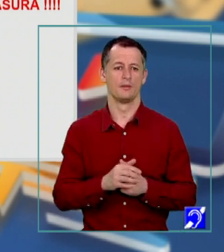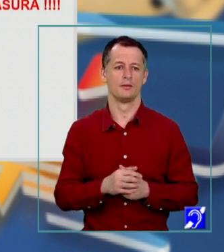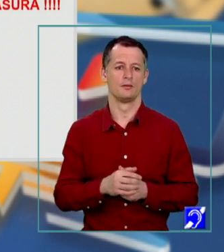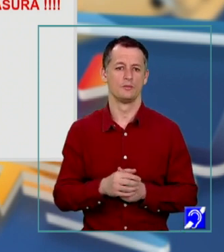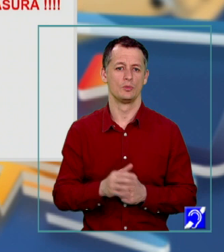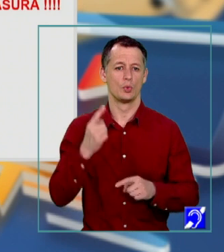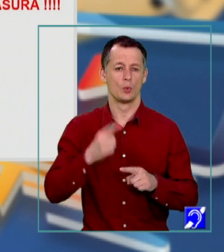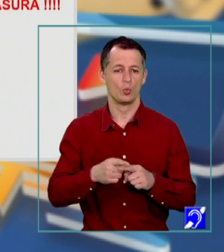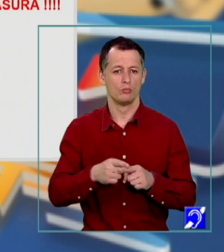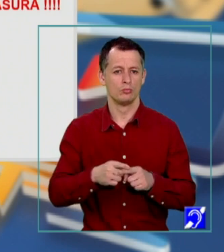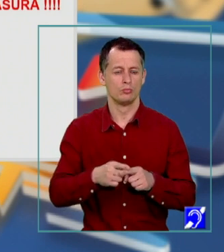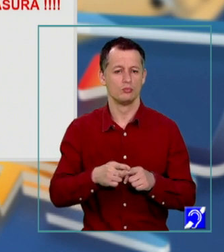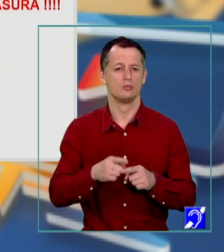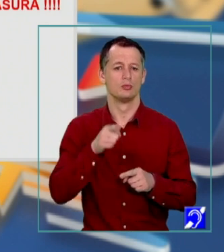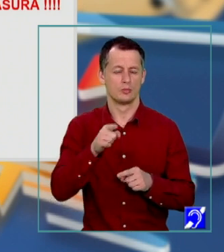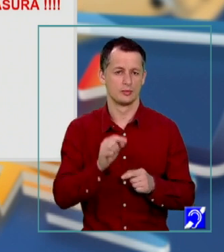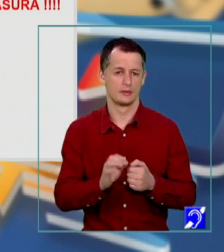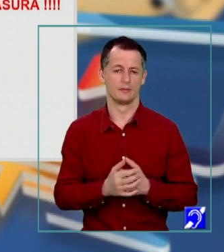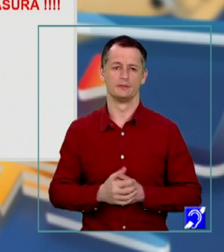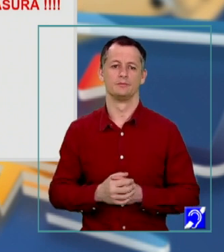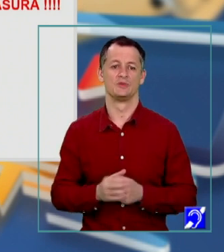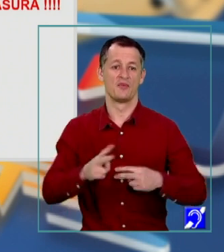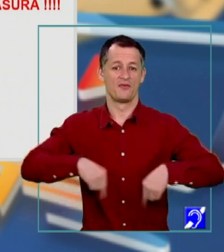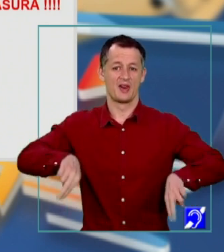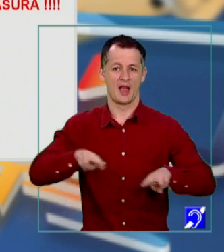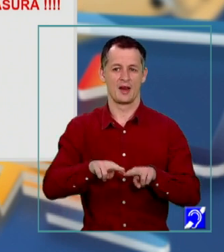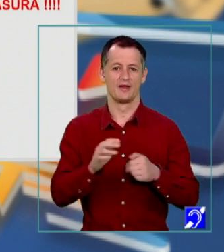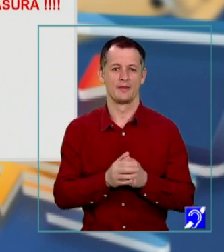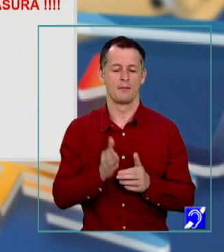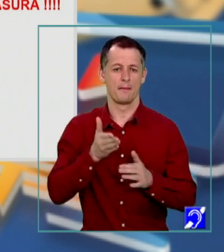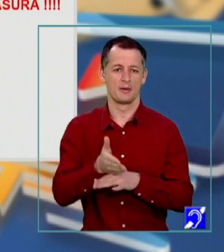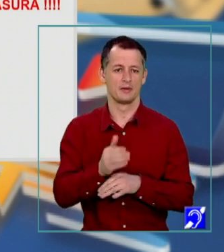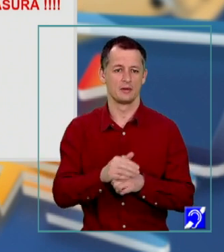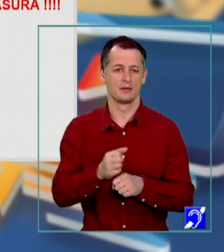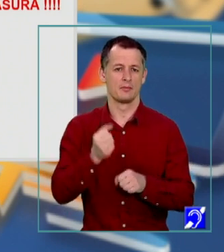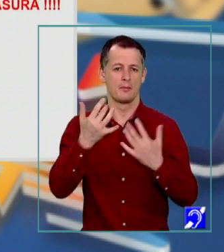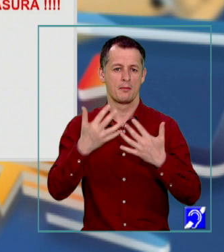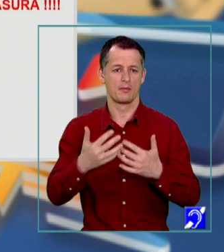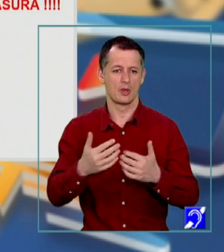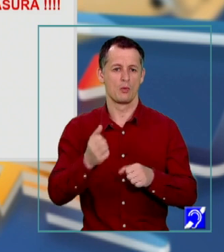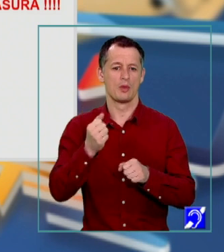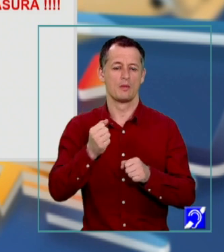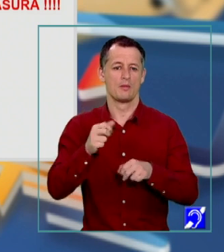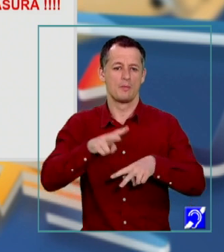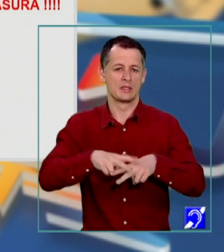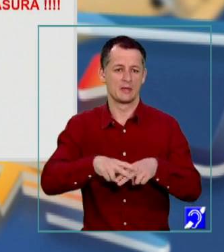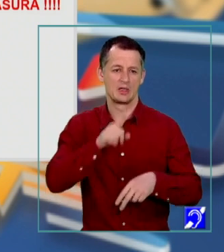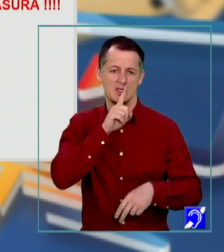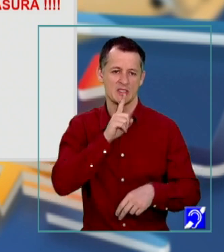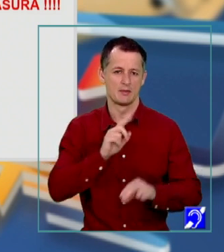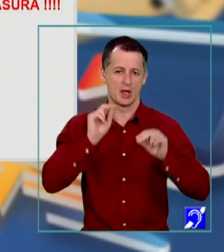cu expresia de definiție și în final, printr-o operații matematice foarte simple,